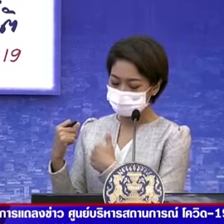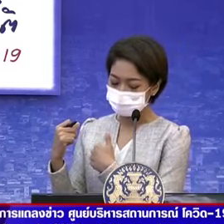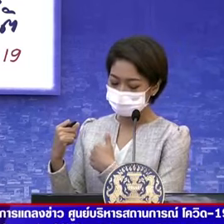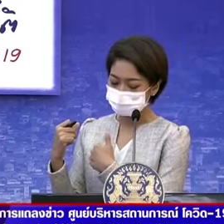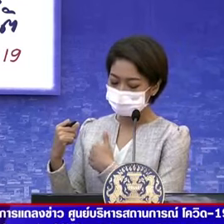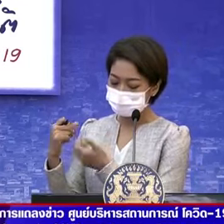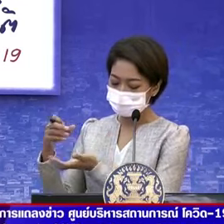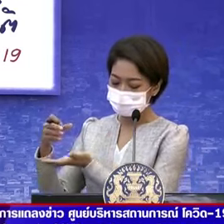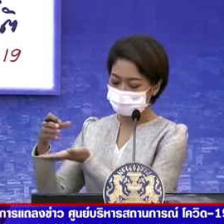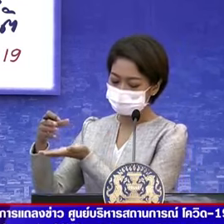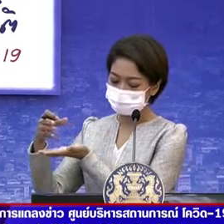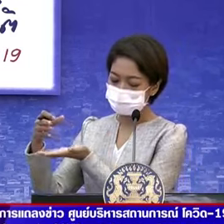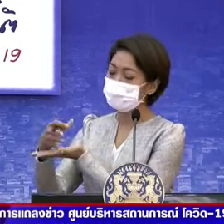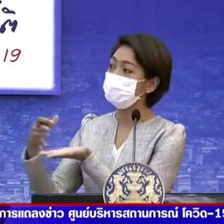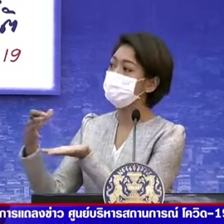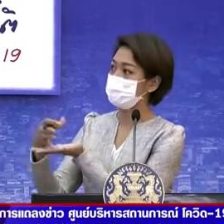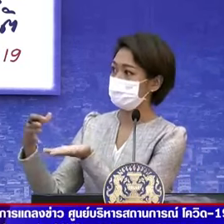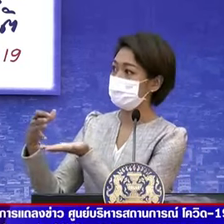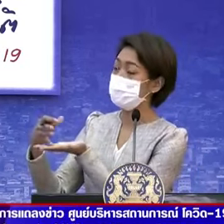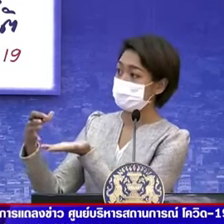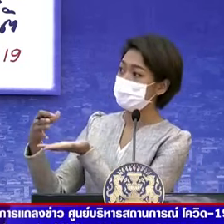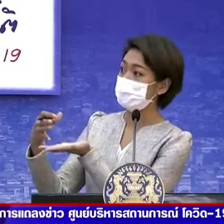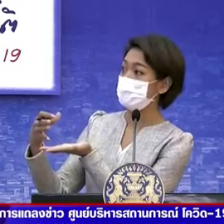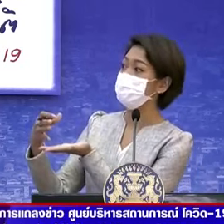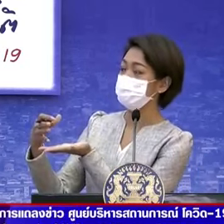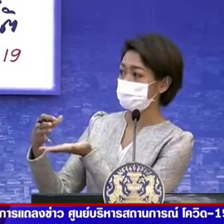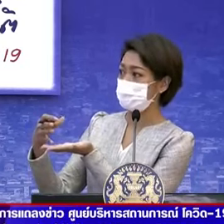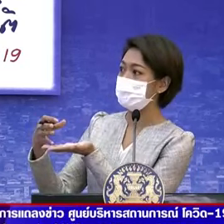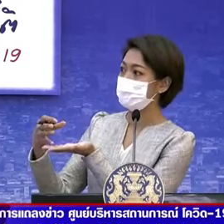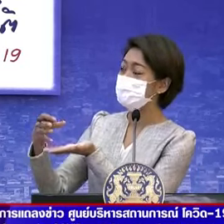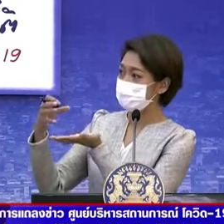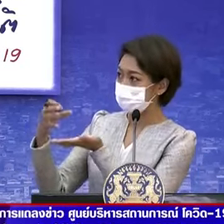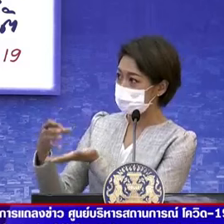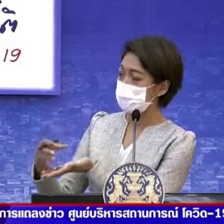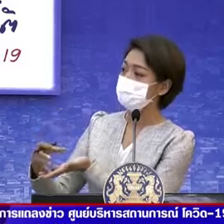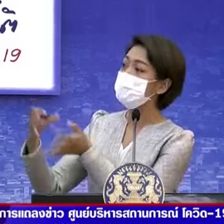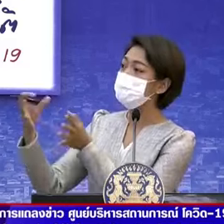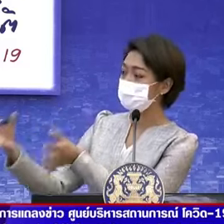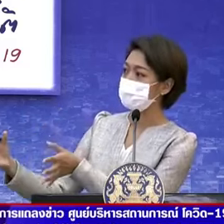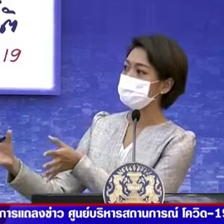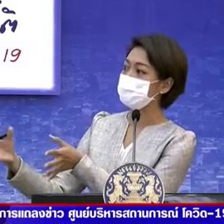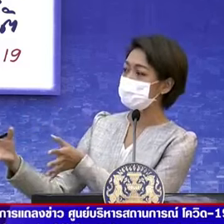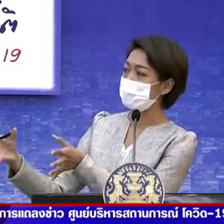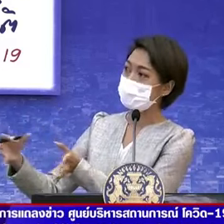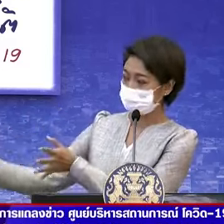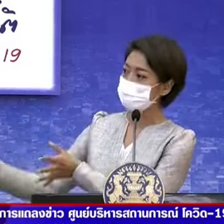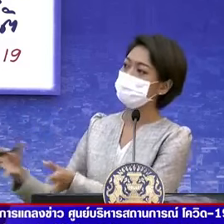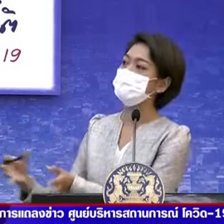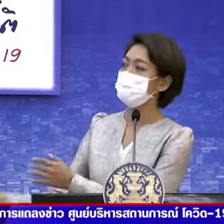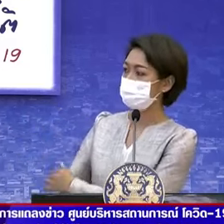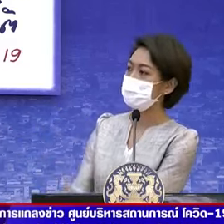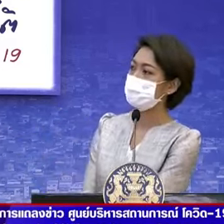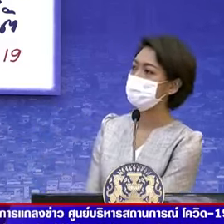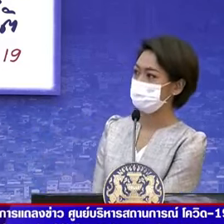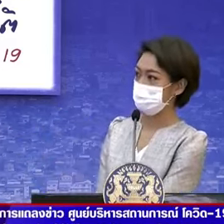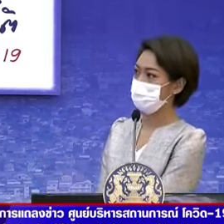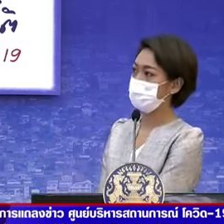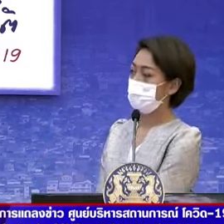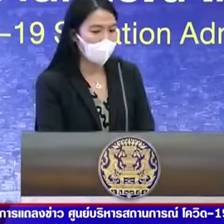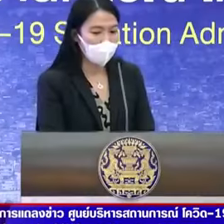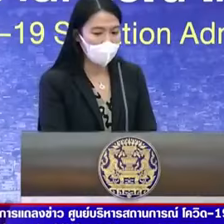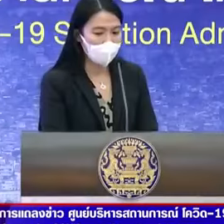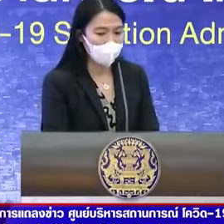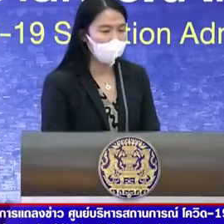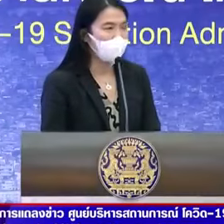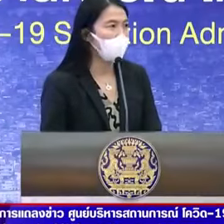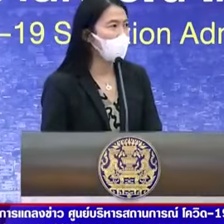เป็นบางคนที่ไม่ได้เข้าสิทธิ์หลายๆกลุ่มอย่างเงี้ยค่ะจะมีเพิ่มเติมมาตรการหลังจากนี้อีกไหมคะ ค่ะจะเห็น